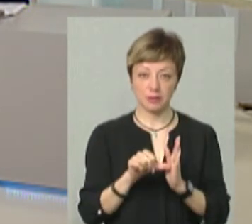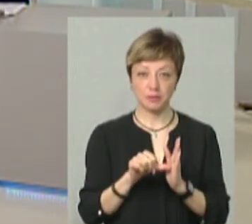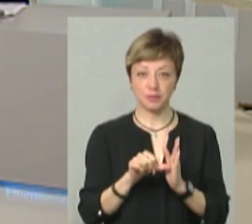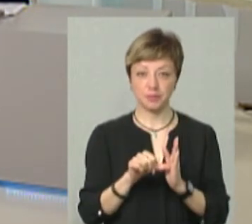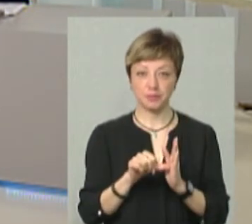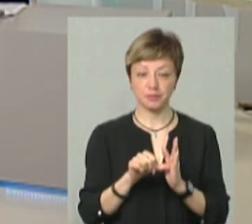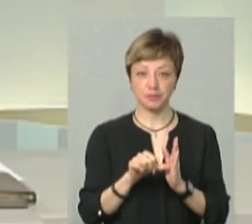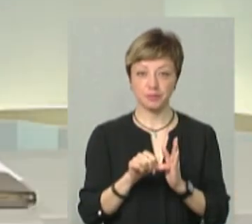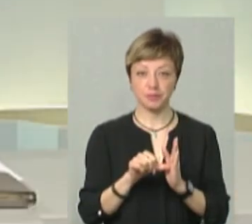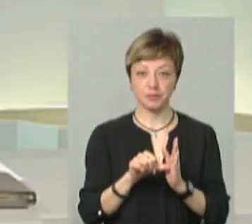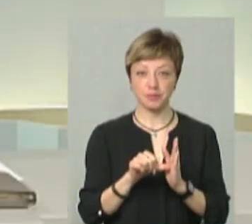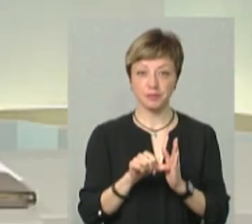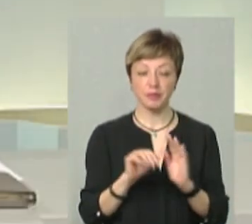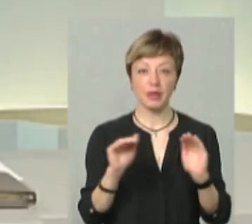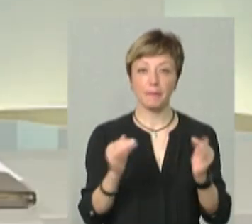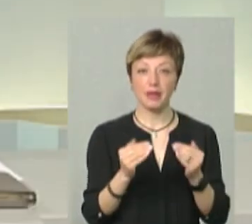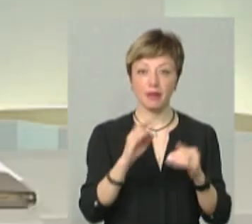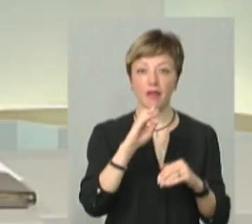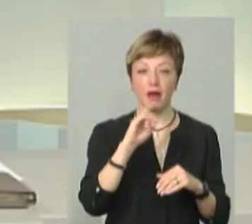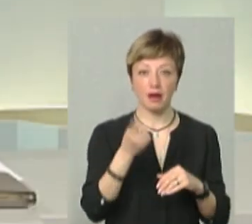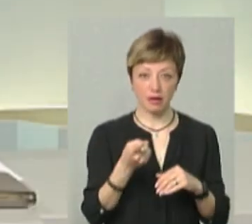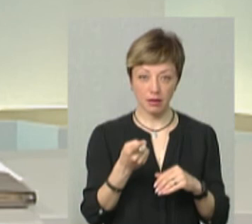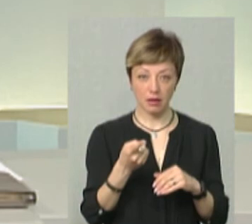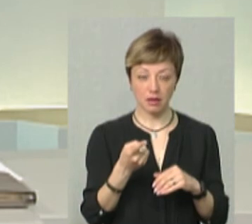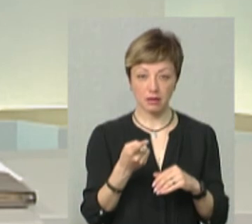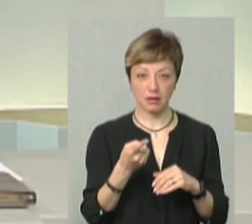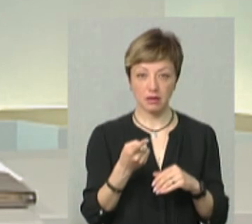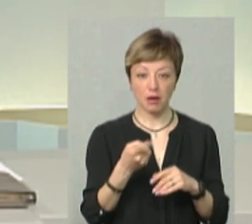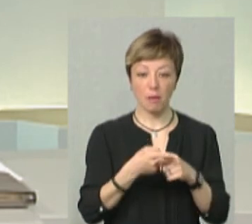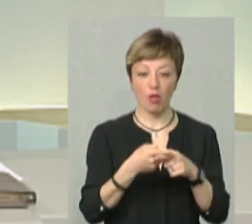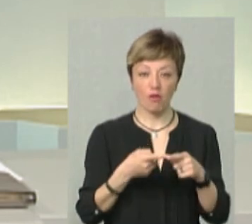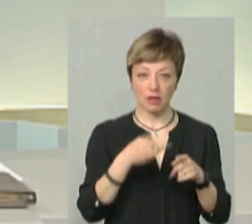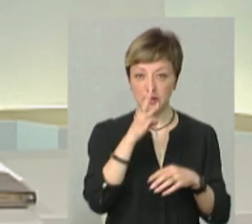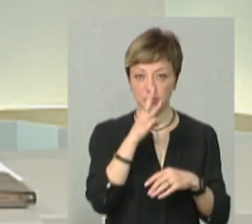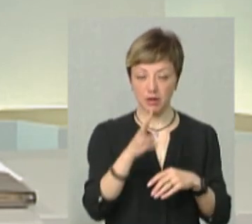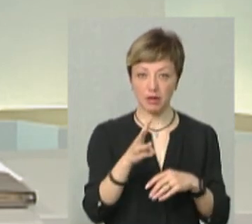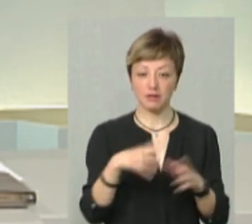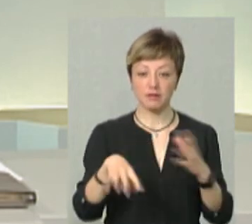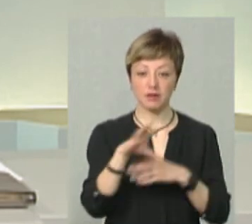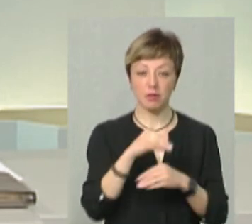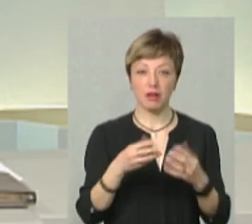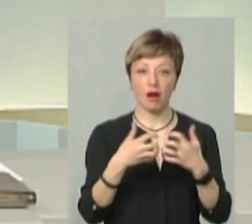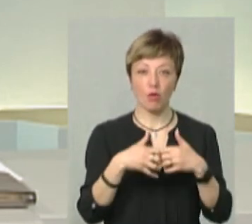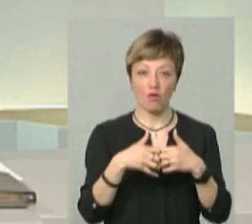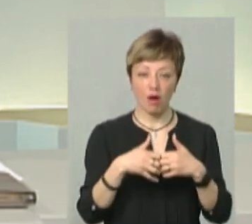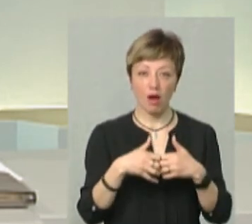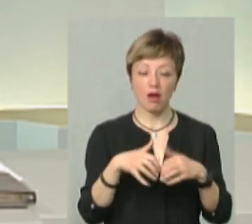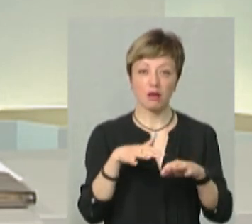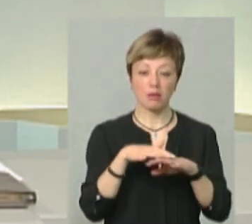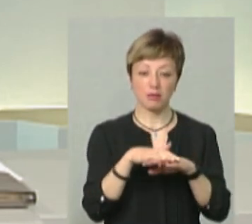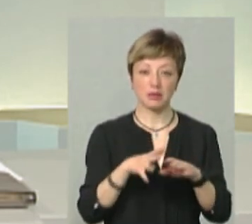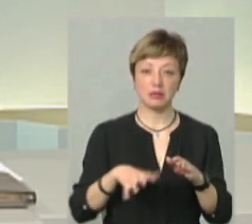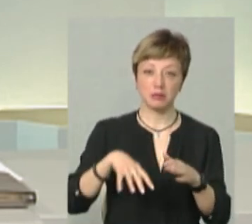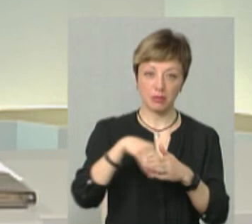місяців, точніше мінімум на рік, а половина заробітної плати з усіма нарахуваннями ми за